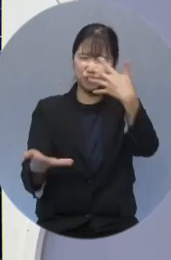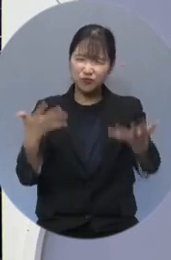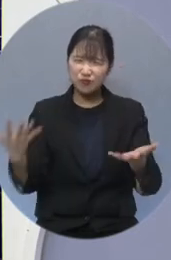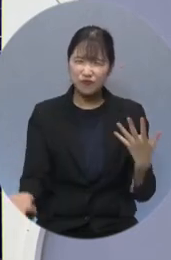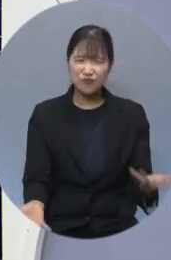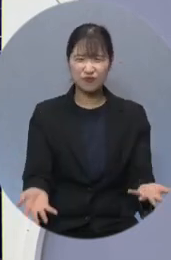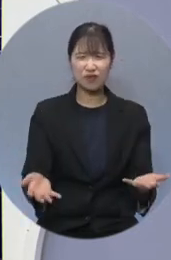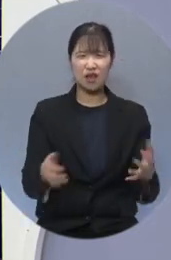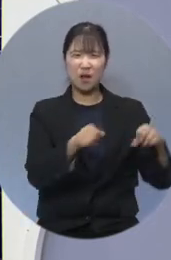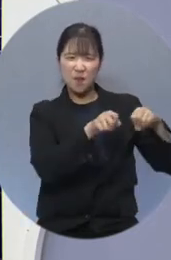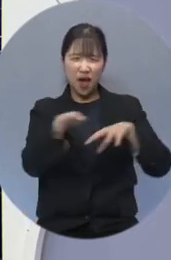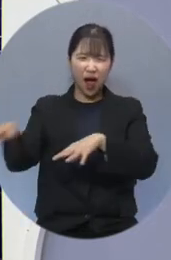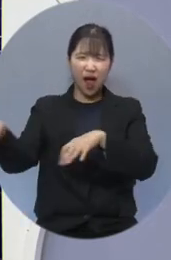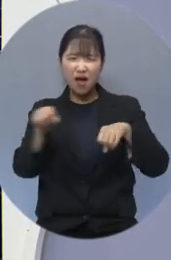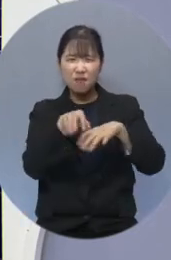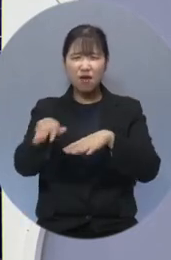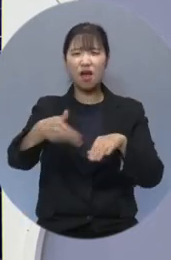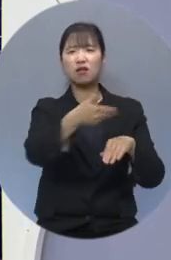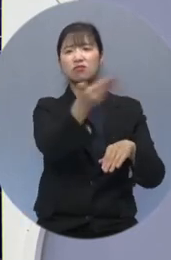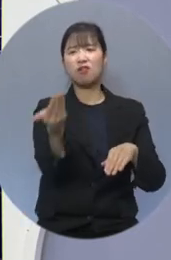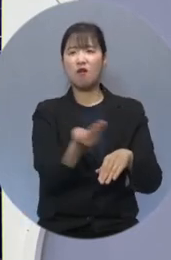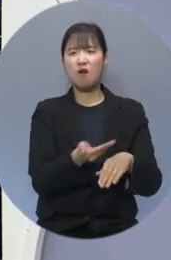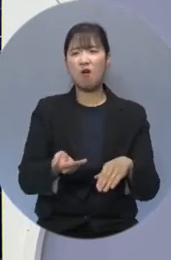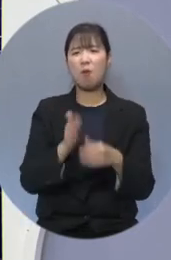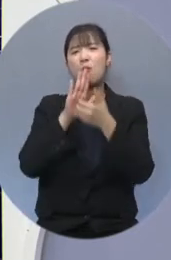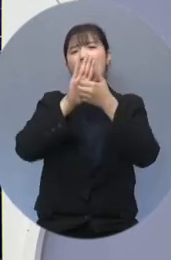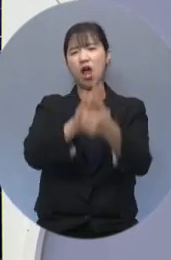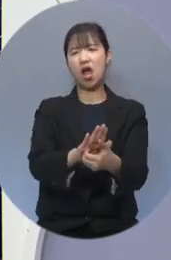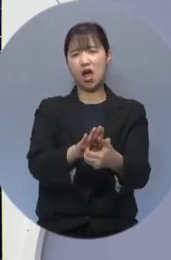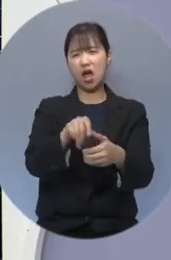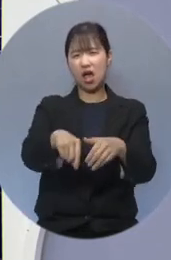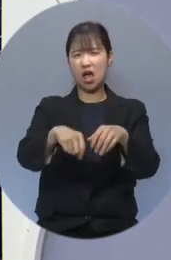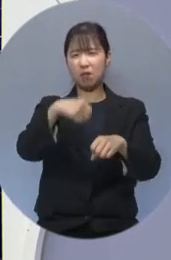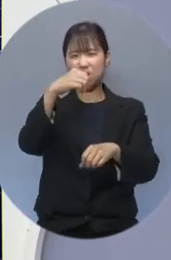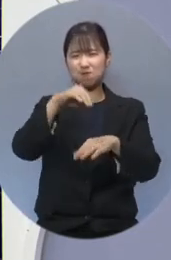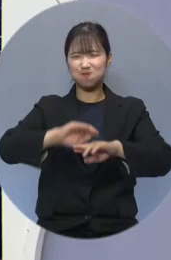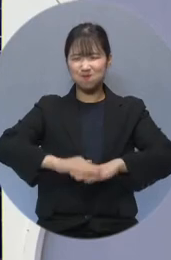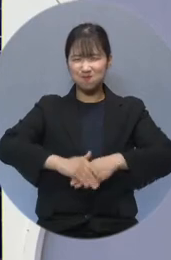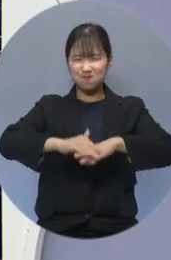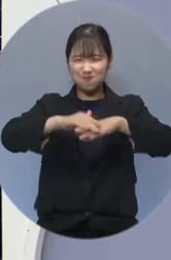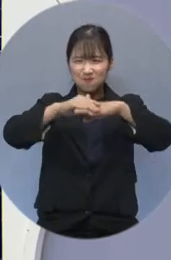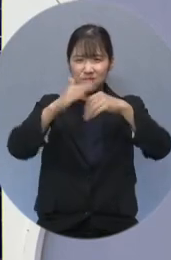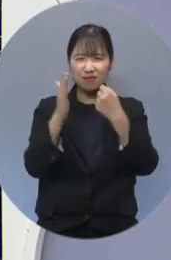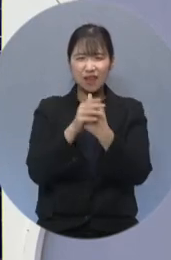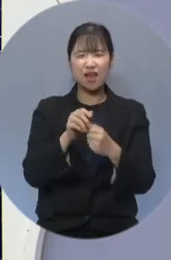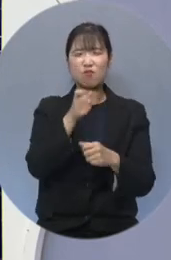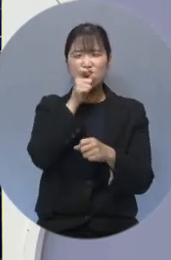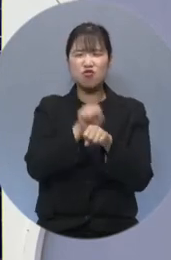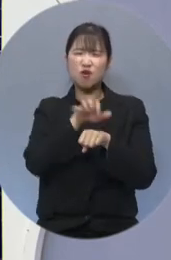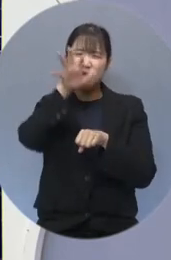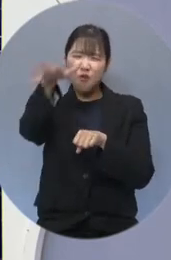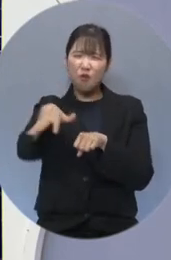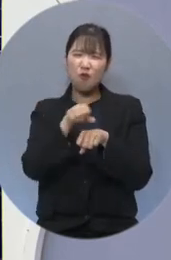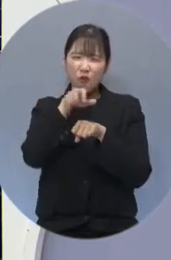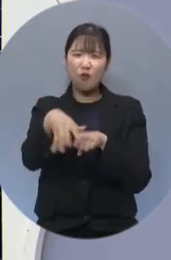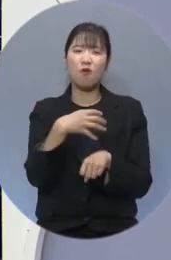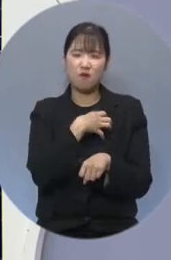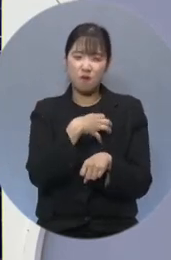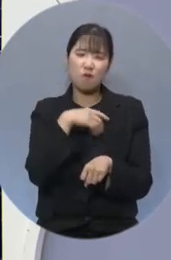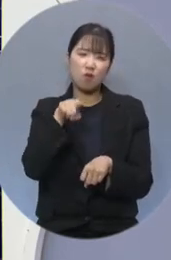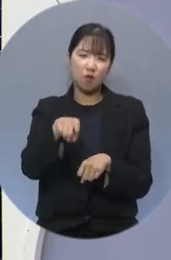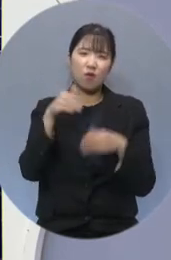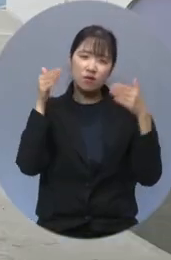같이 떠내려와서 맞아요. 하천을 막습니다. 그래요. 그러면 범람이 일어나기 때문에 저희들이 그 각별히 지금 신경을 쓰고 있습니다.